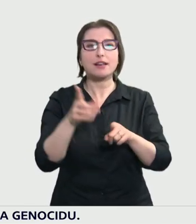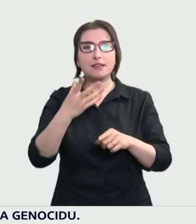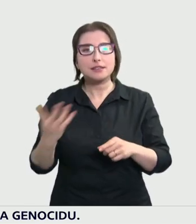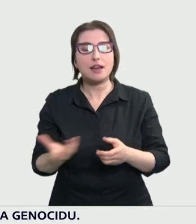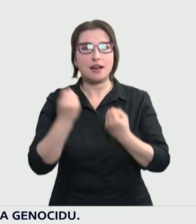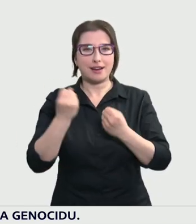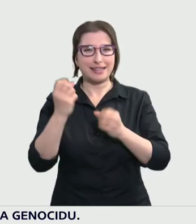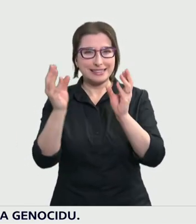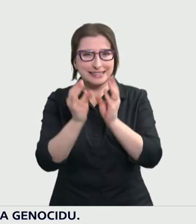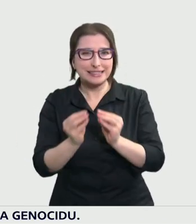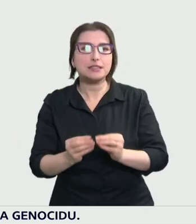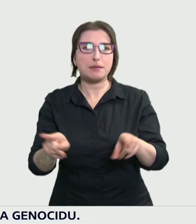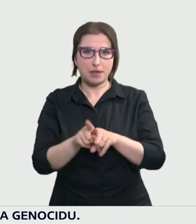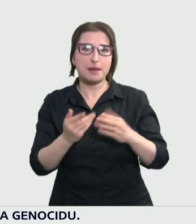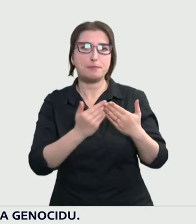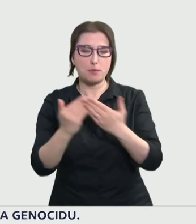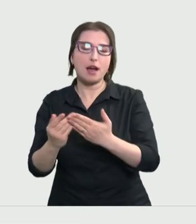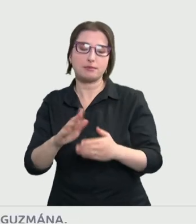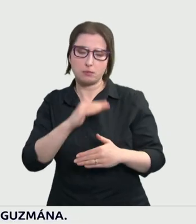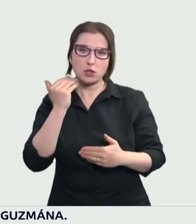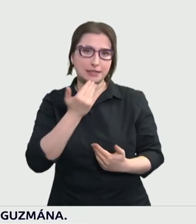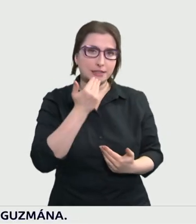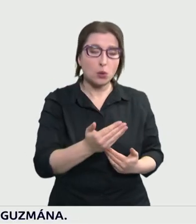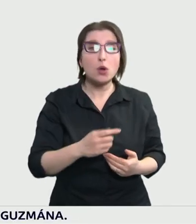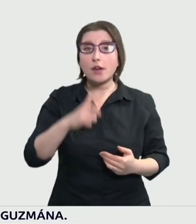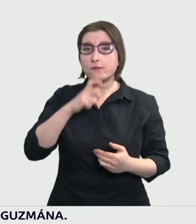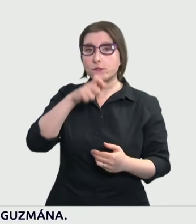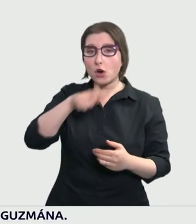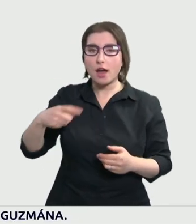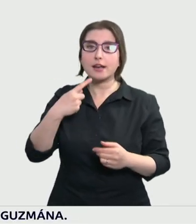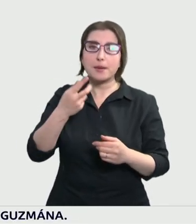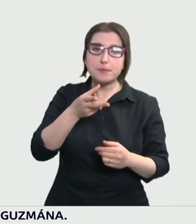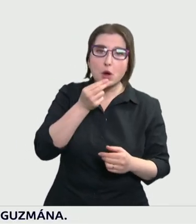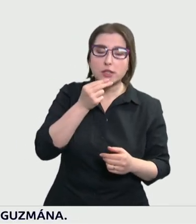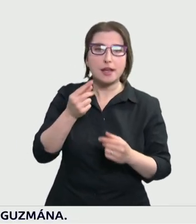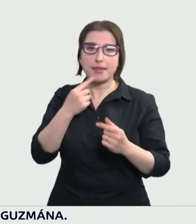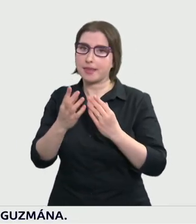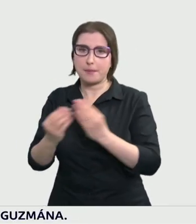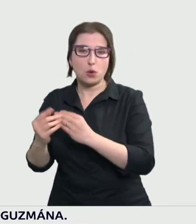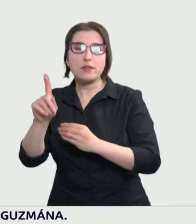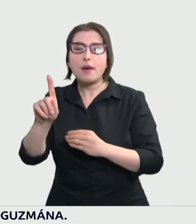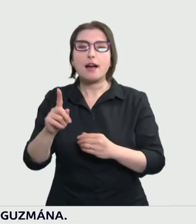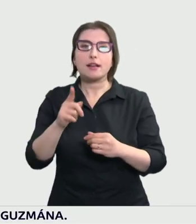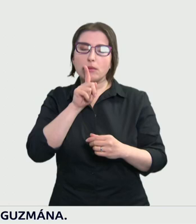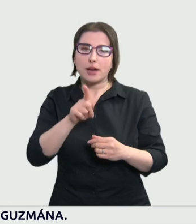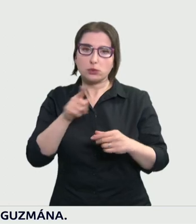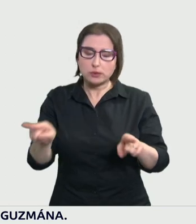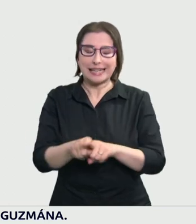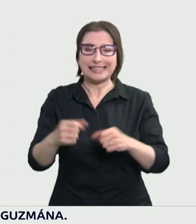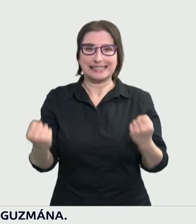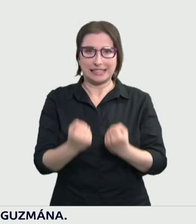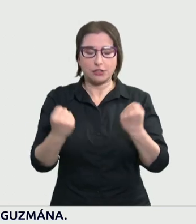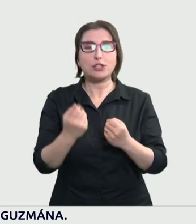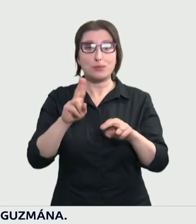tom podílí. Nemluvím o armádě, a policie do IZT samozřejmě patří a na závěr své prezentace